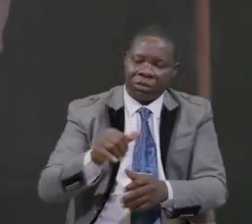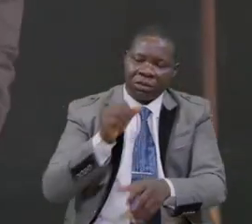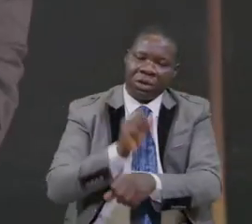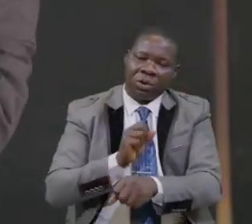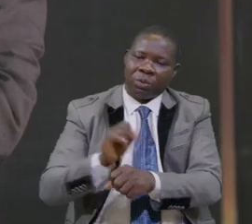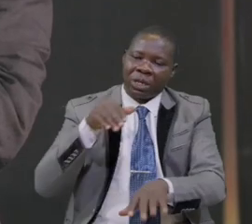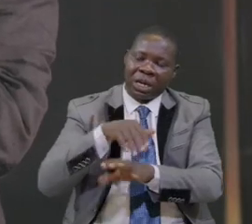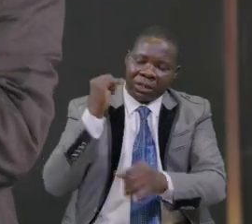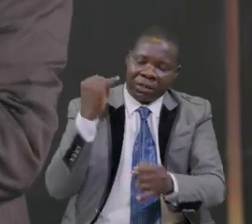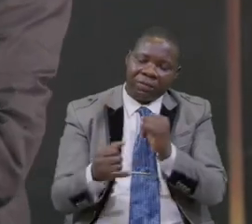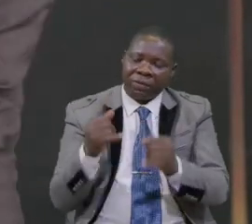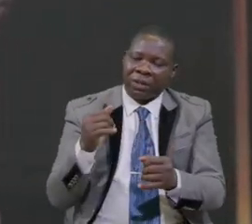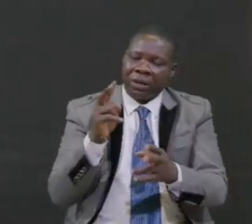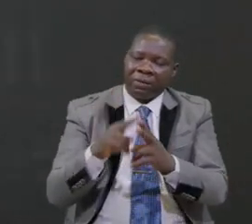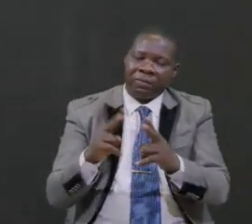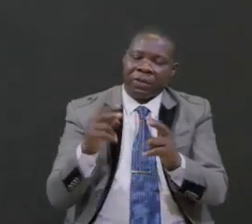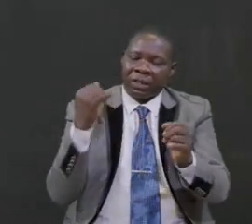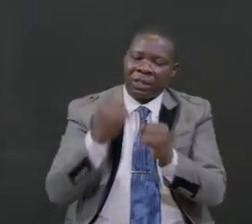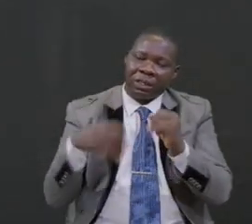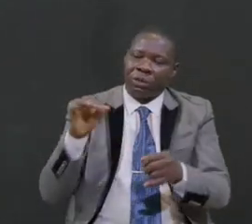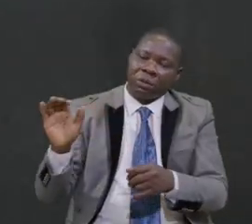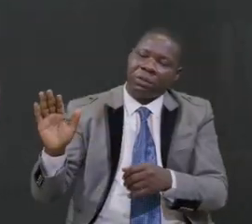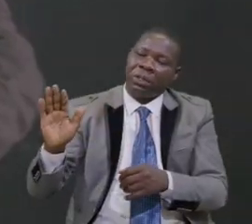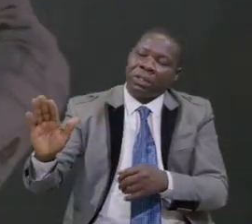fin. Dans sa vie, dans le chapitre 13,